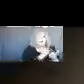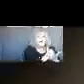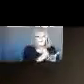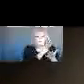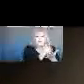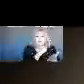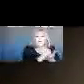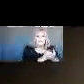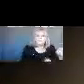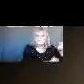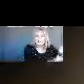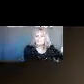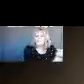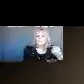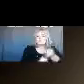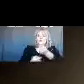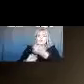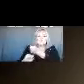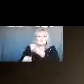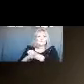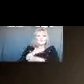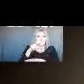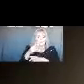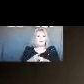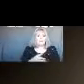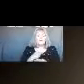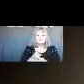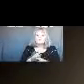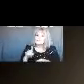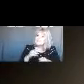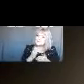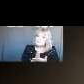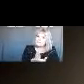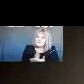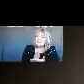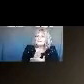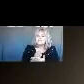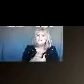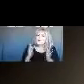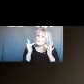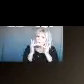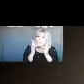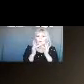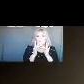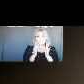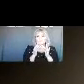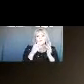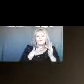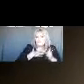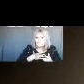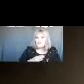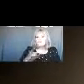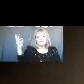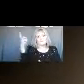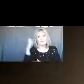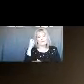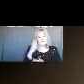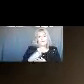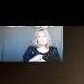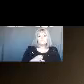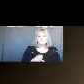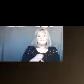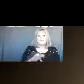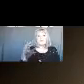vul mekaar aan en ons wil jou uitnooi. As jy besig is om deel te neem daaraan, kontak ons, laat weet vir ons. Ons sal baie graag van jou wil